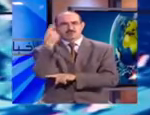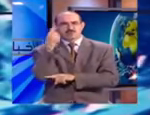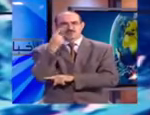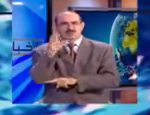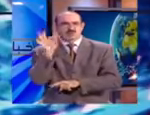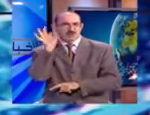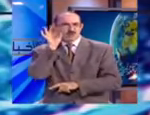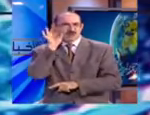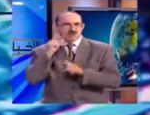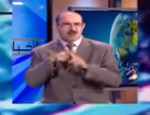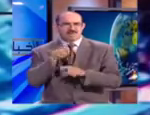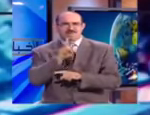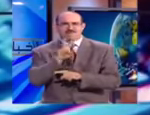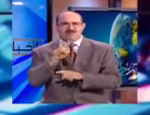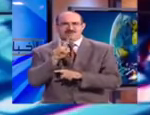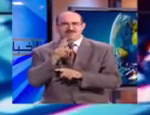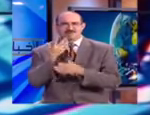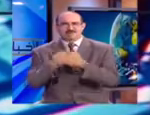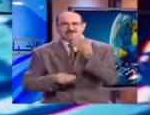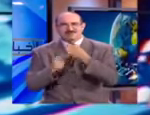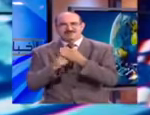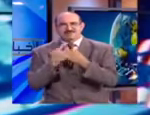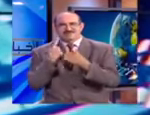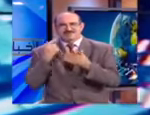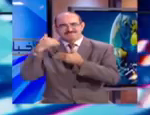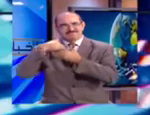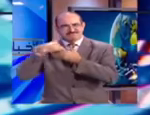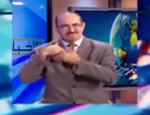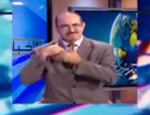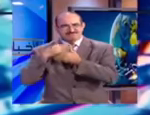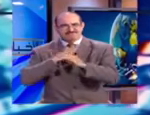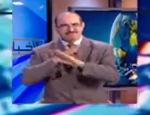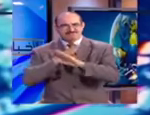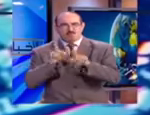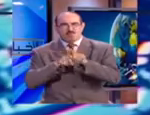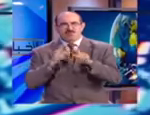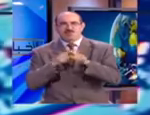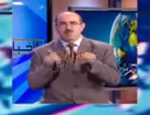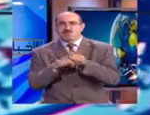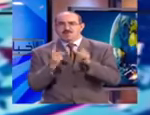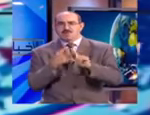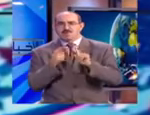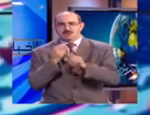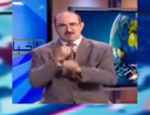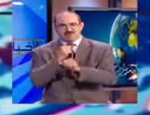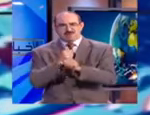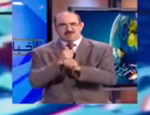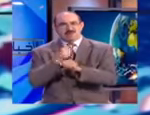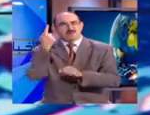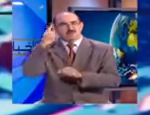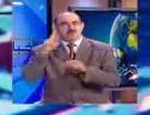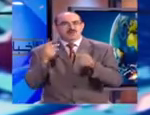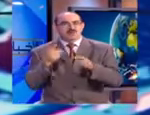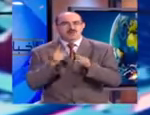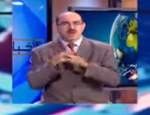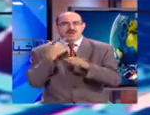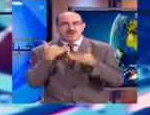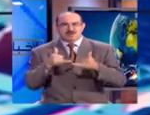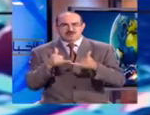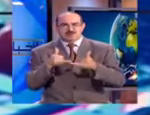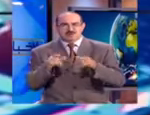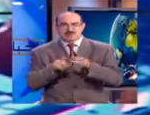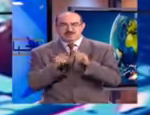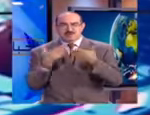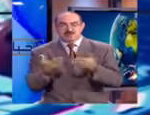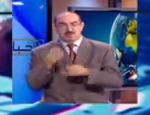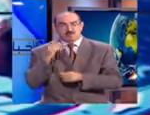السيدة فيروس فقدان المناعة هذا العام بمثابة تحديا عملياتيا بالنسبة للجزائر في